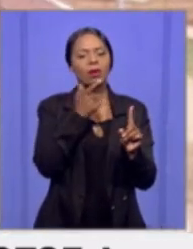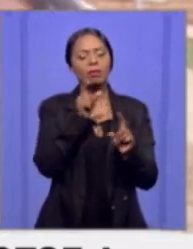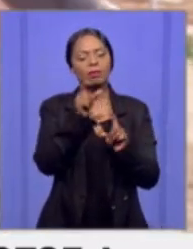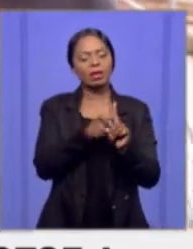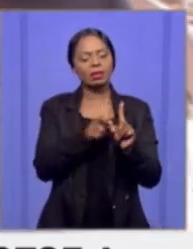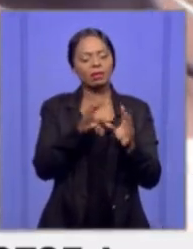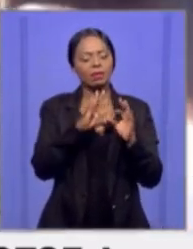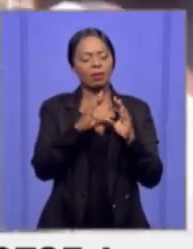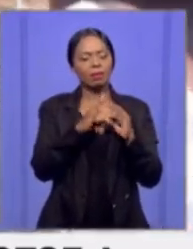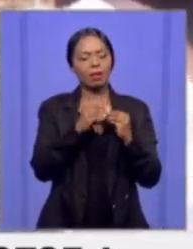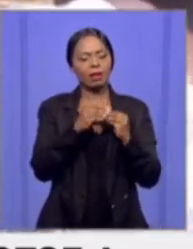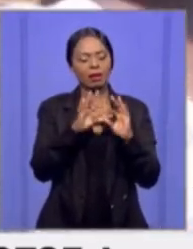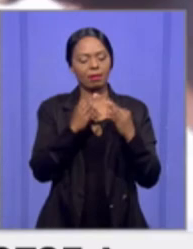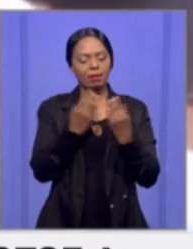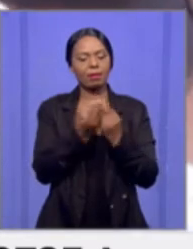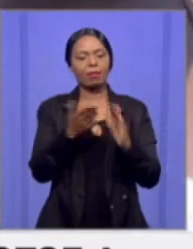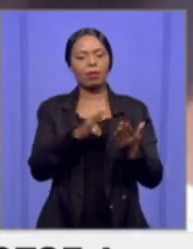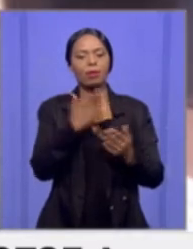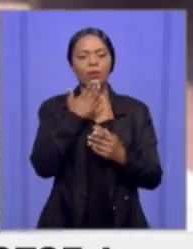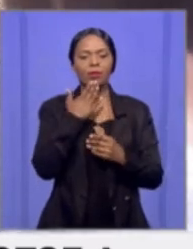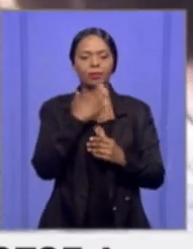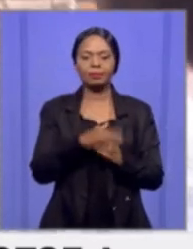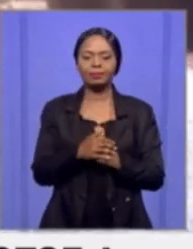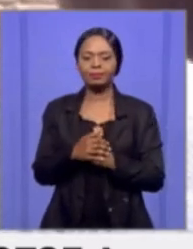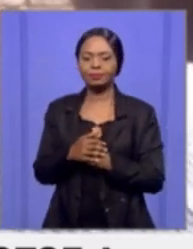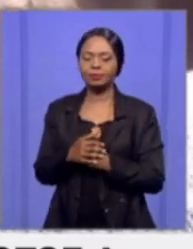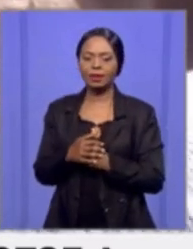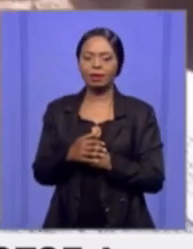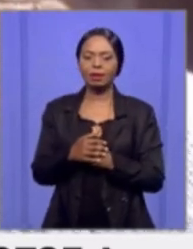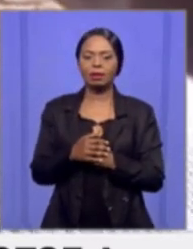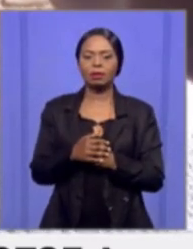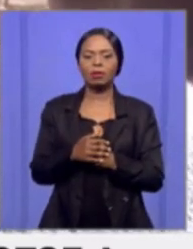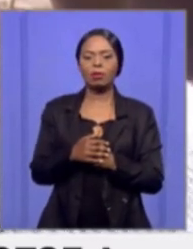mang ne ndi ne bo Catherine Matsila